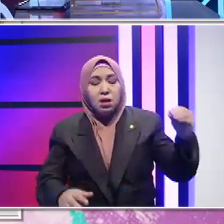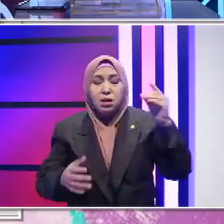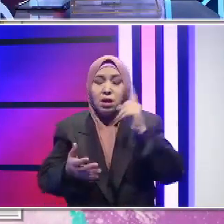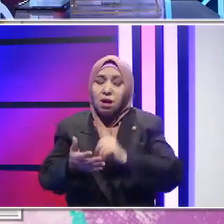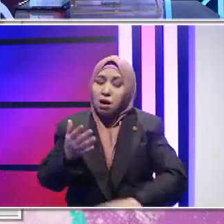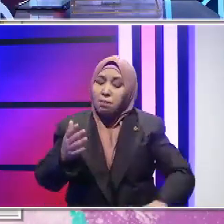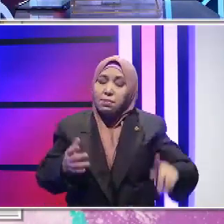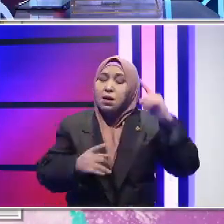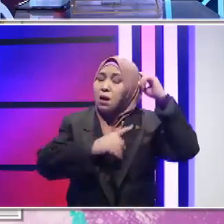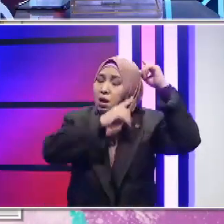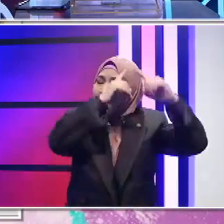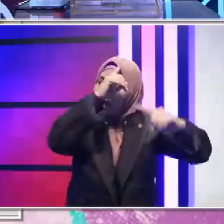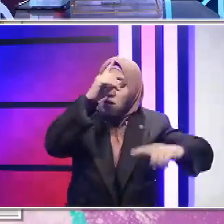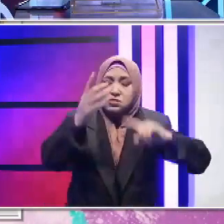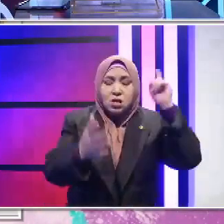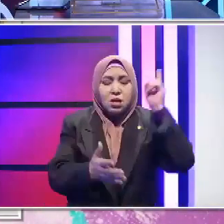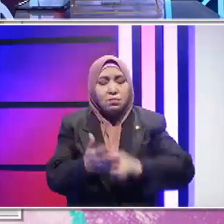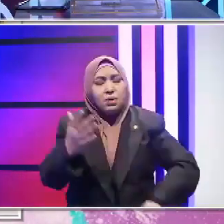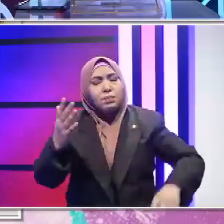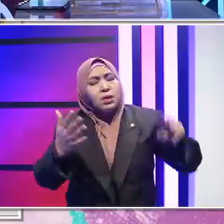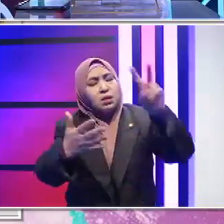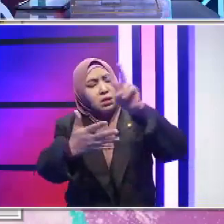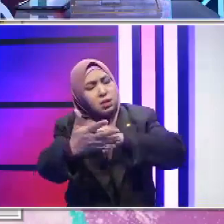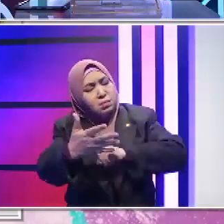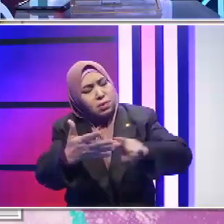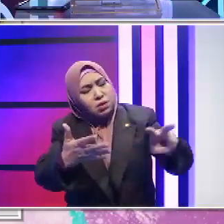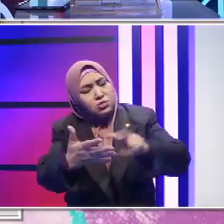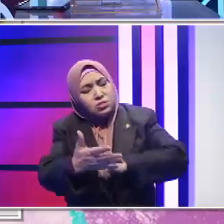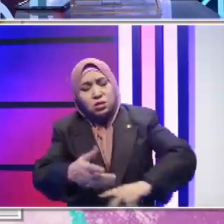قُرِئَ عَلَيْهِمُ